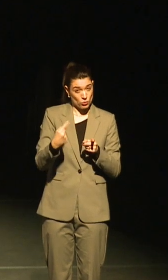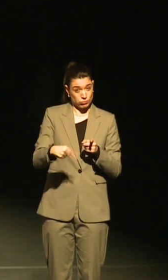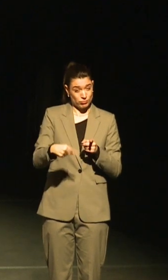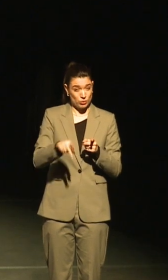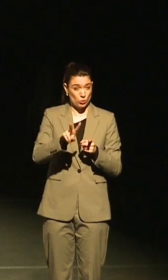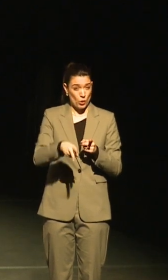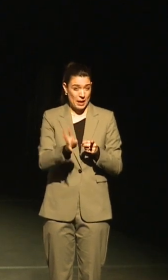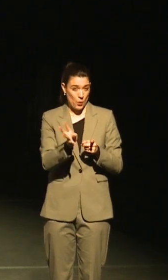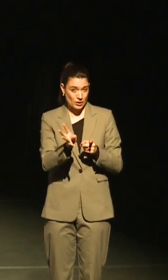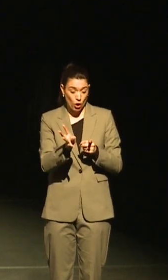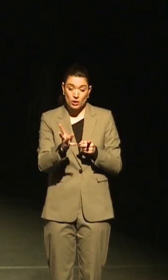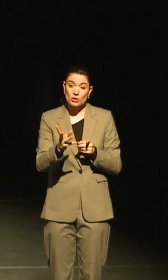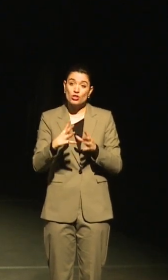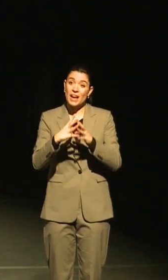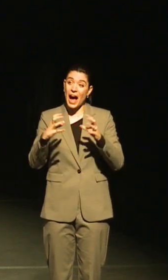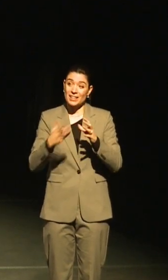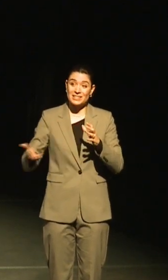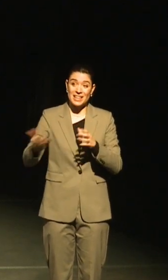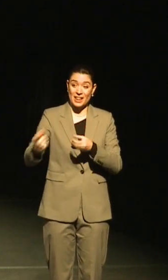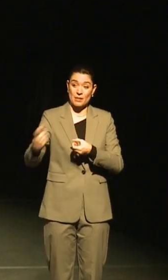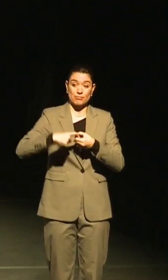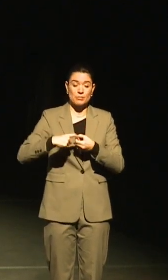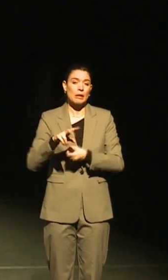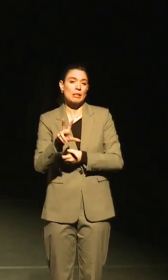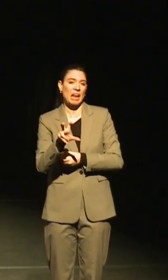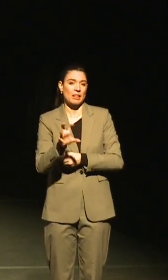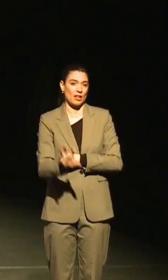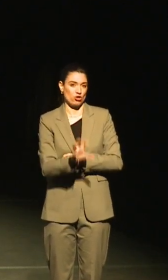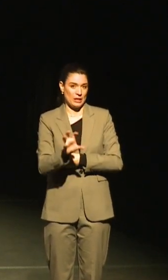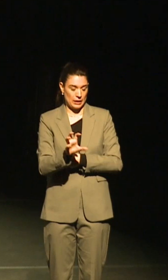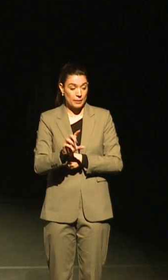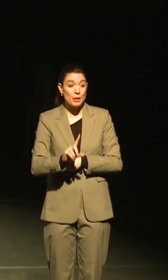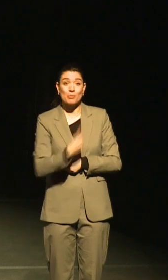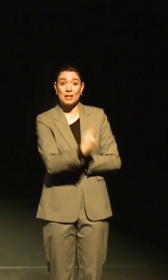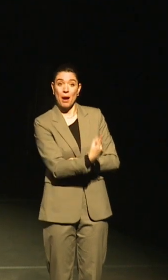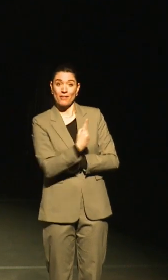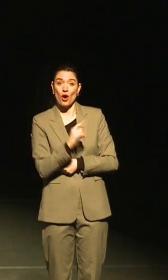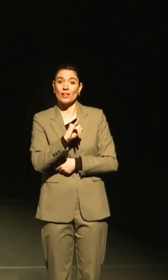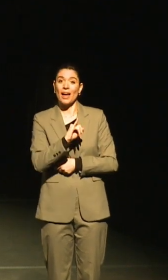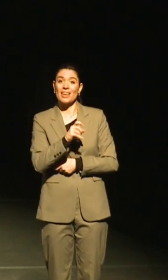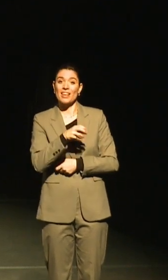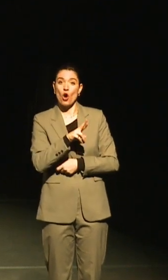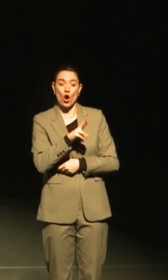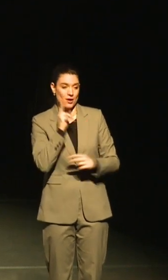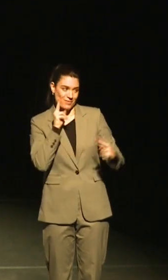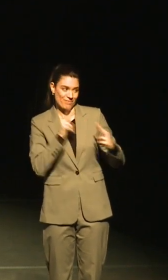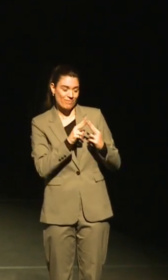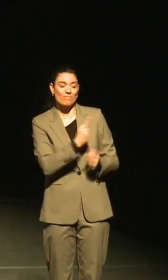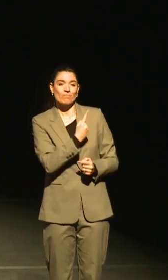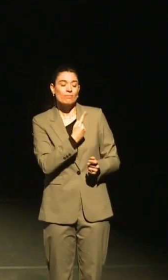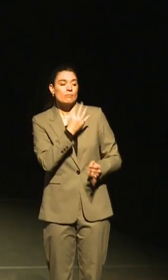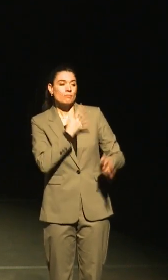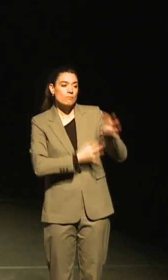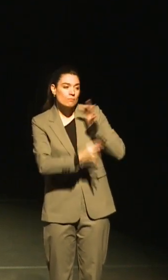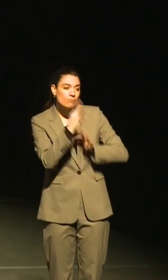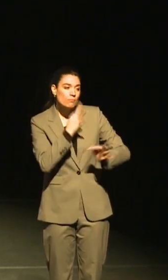quando incontrai per la prima volta Igor mi raccontò mi spiego eravamo a